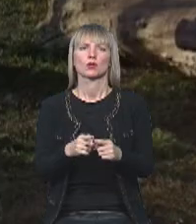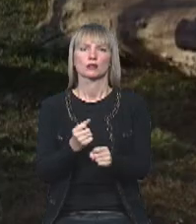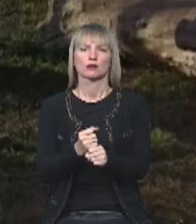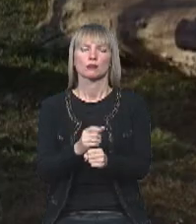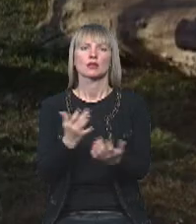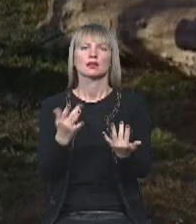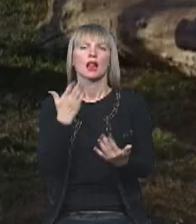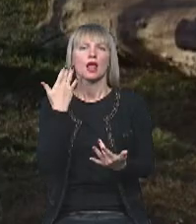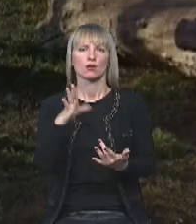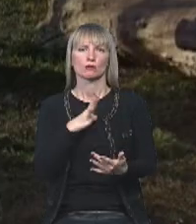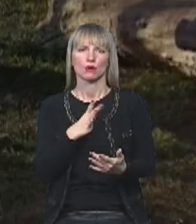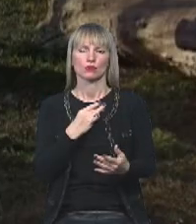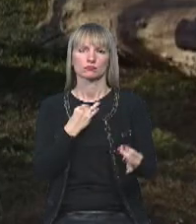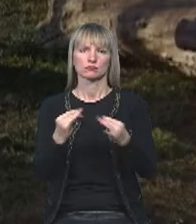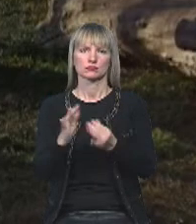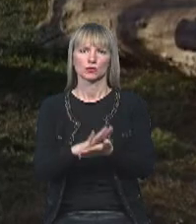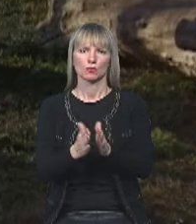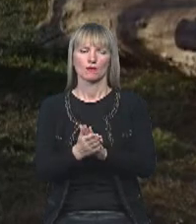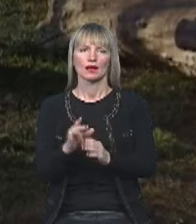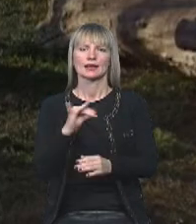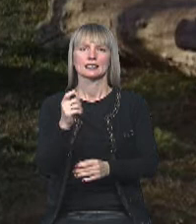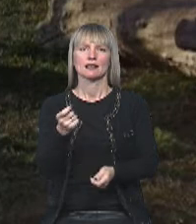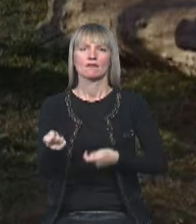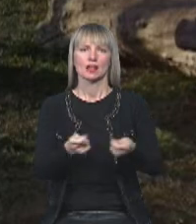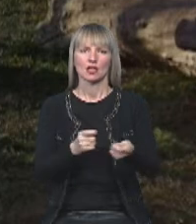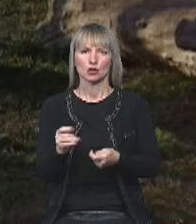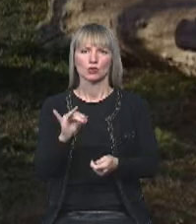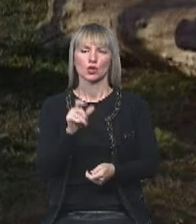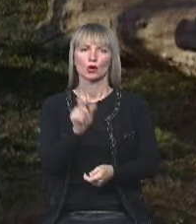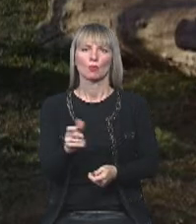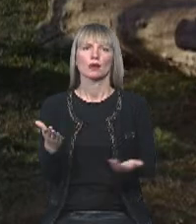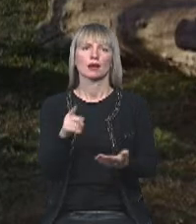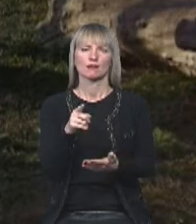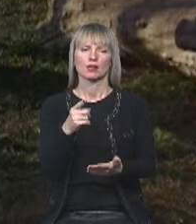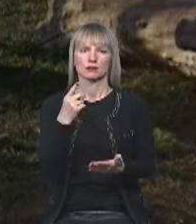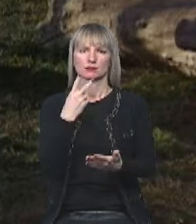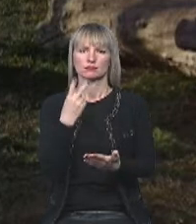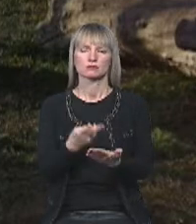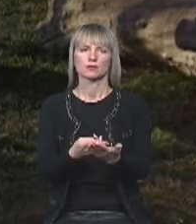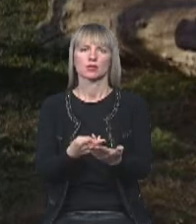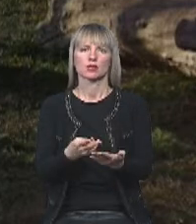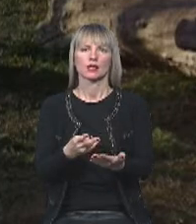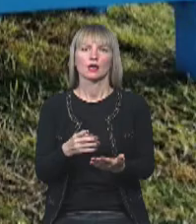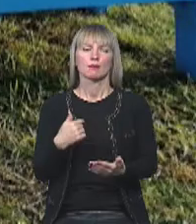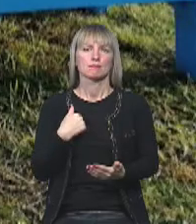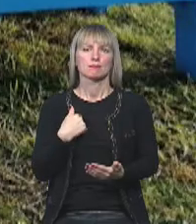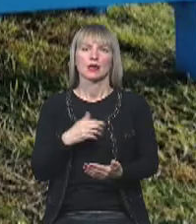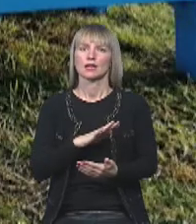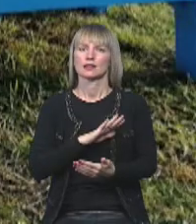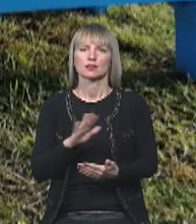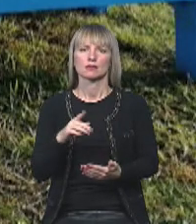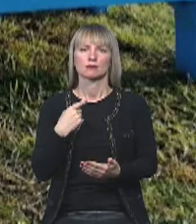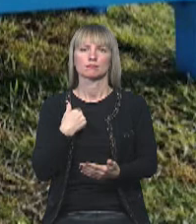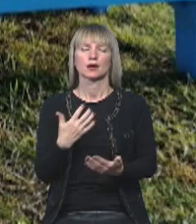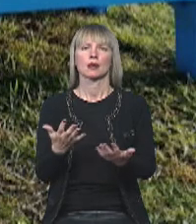було домовлятися саме з владою і громадою? Як ви їх Ну, ми їх не переконували, ми просто